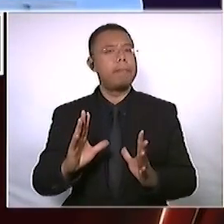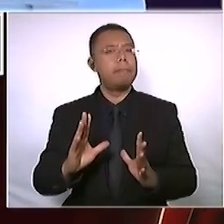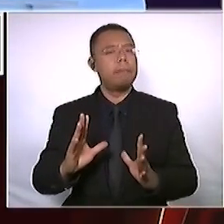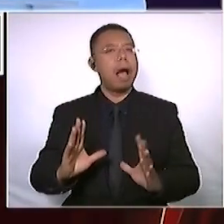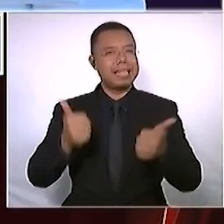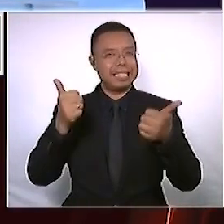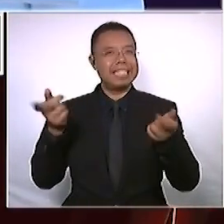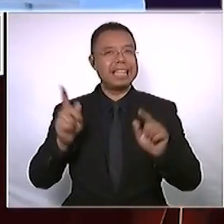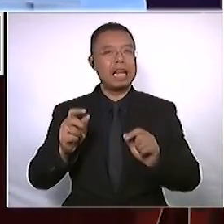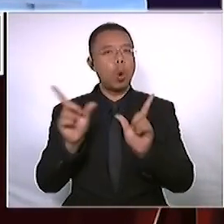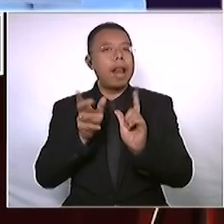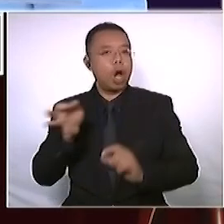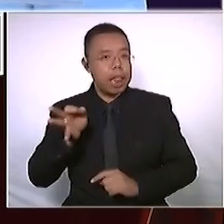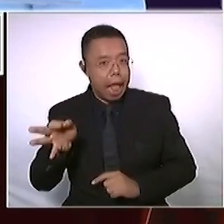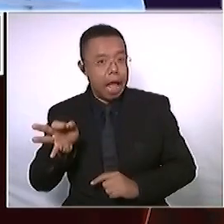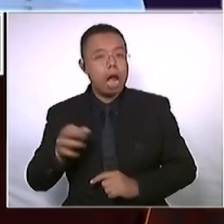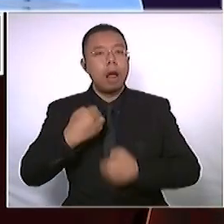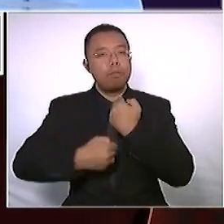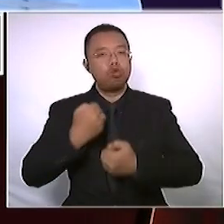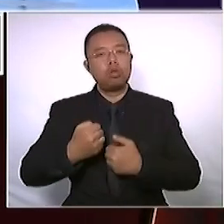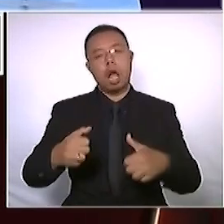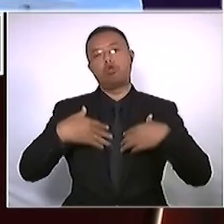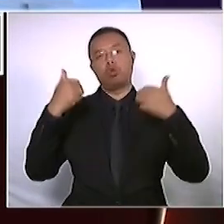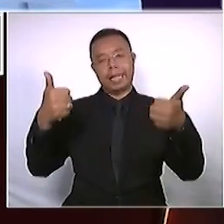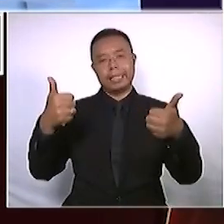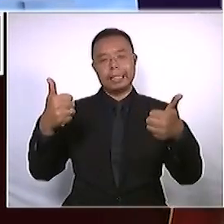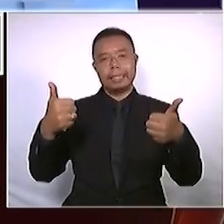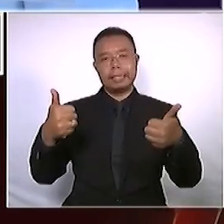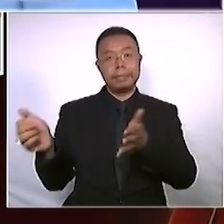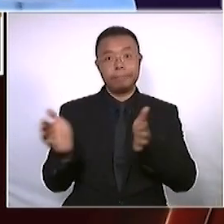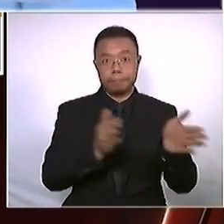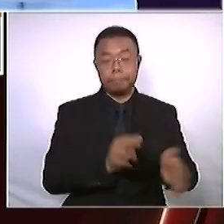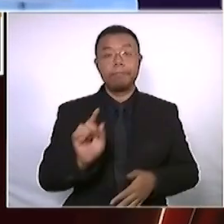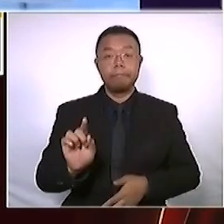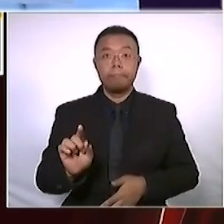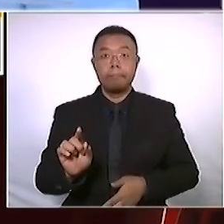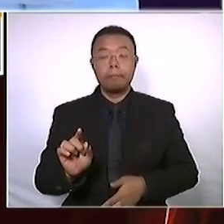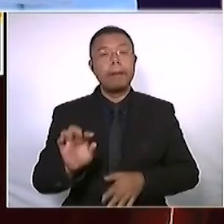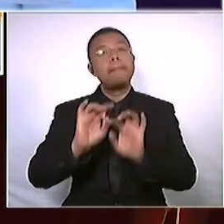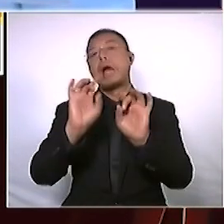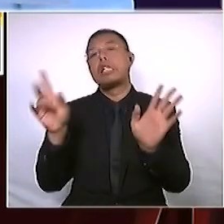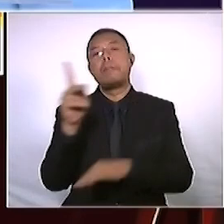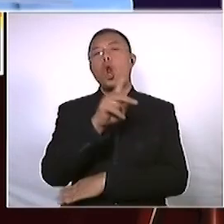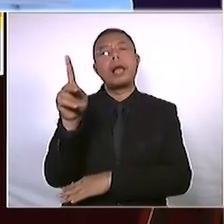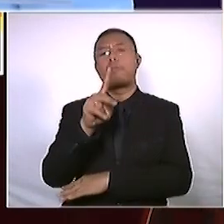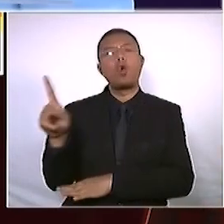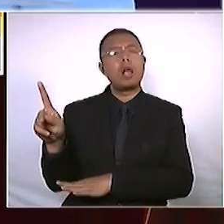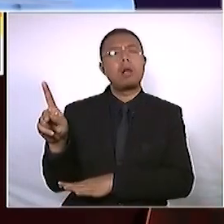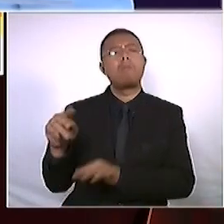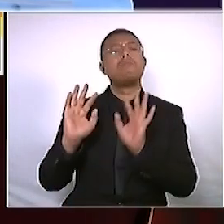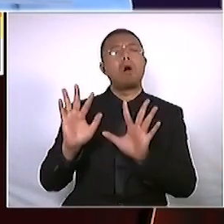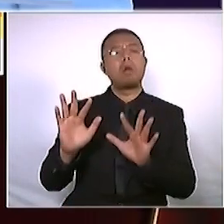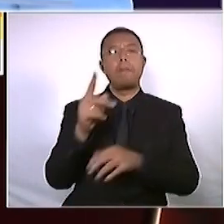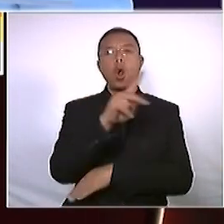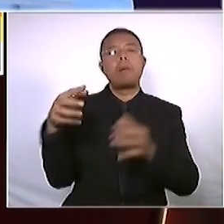menjadi walikota sekaligus P usaha yang sukses bahkan berbagai projek-projek